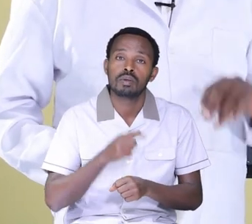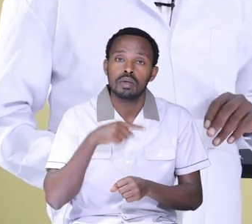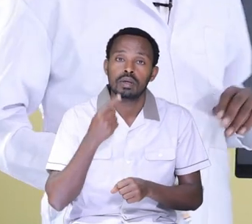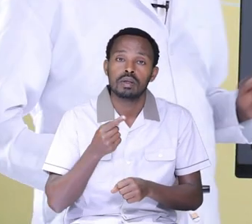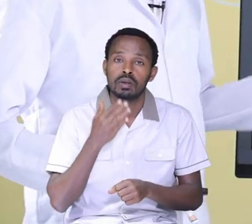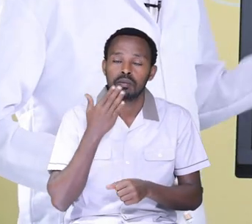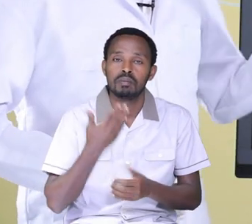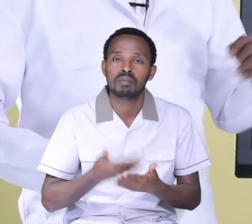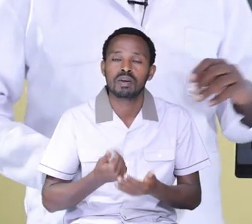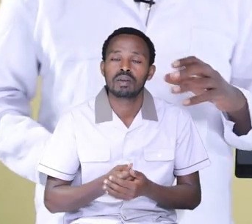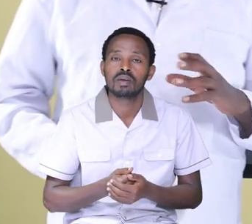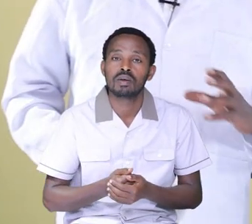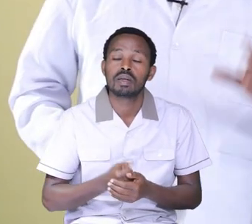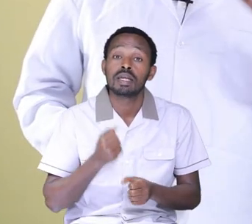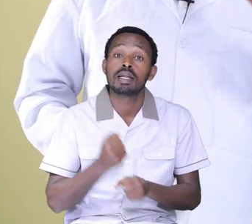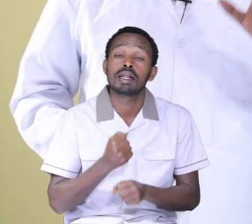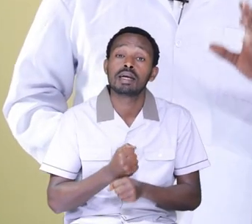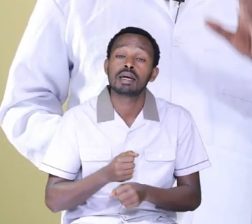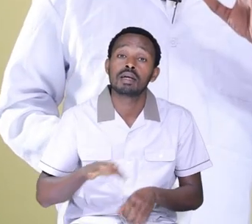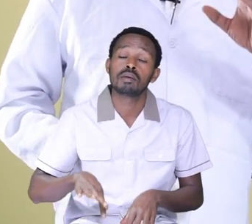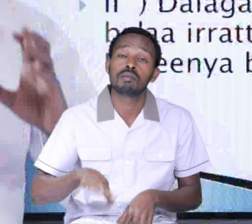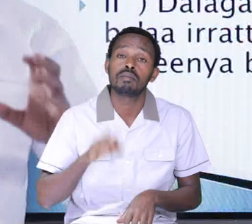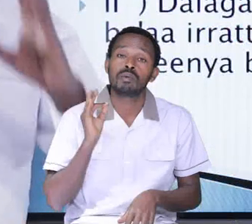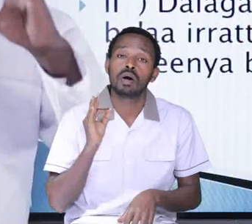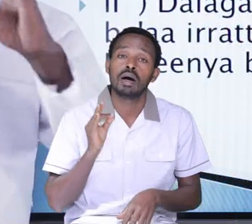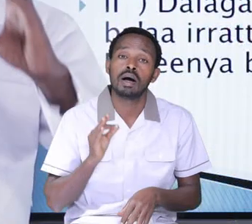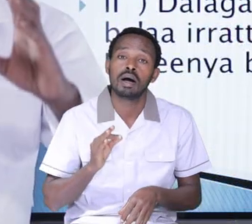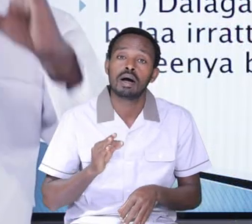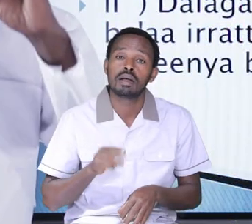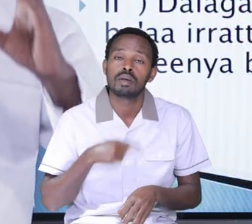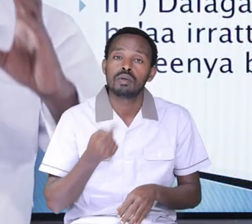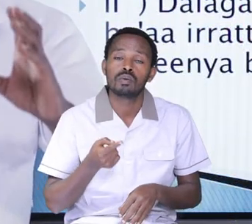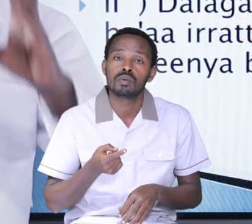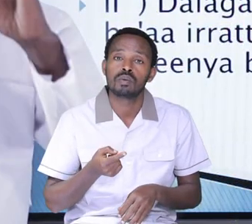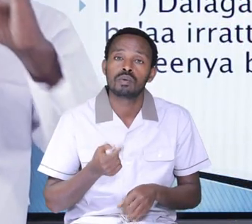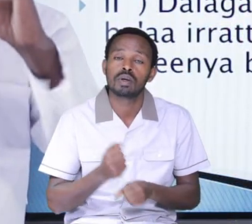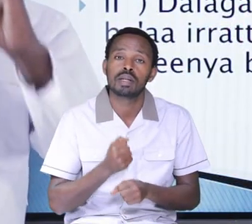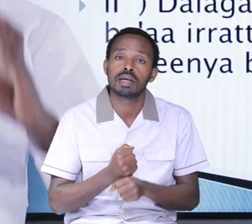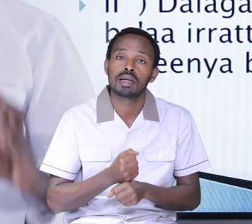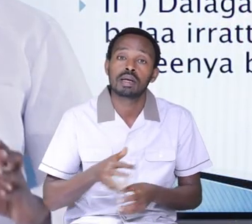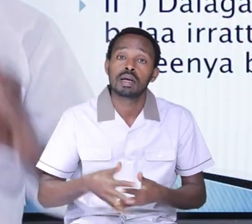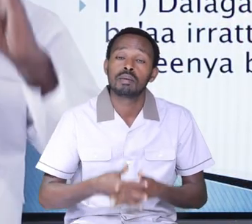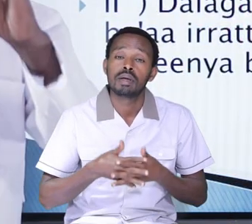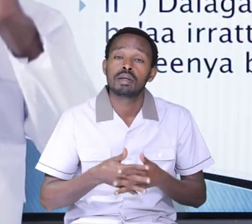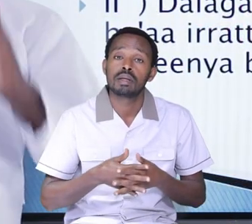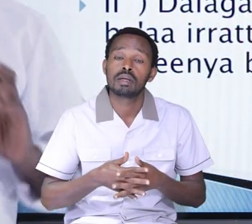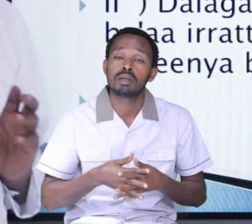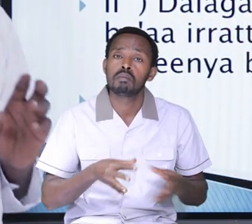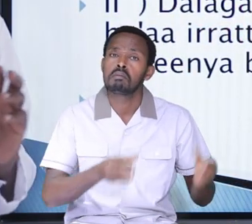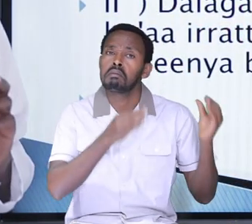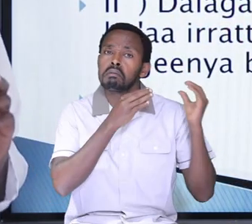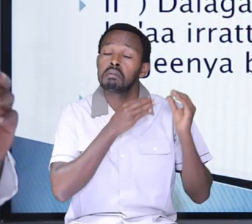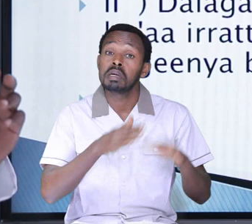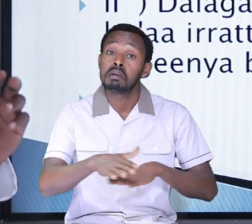Baay'ee gaariidha. Dalagaa bu'aa jechuun dalagaa maashinichi ba'aa irratti dalaguu akka ta'e yeroo darbee irra